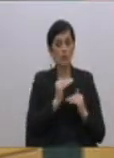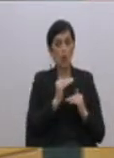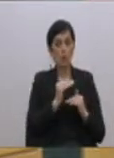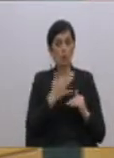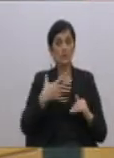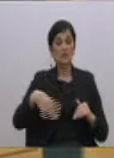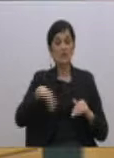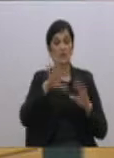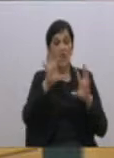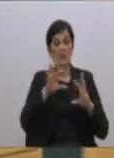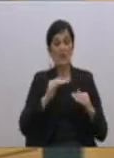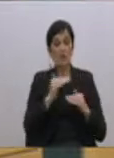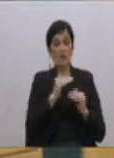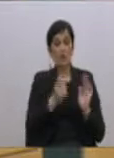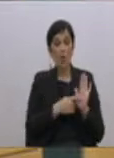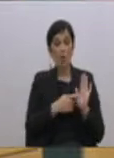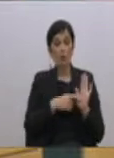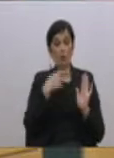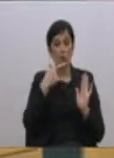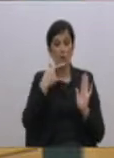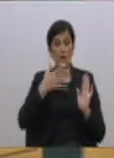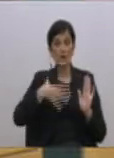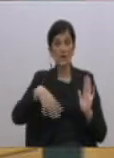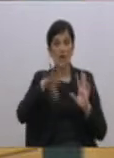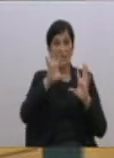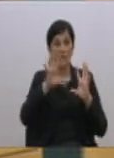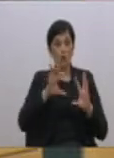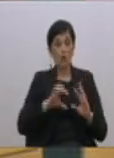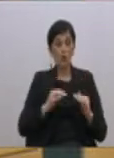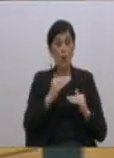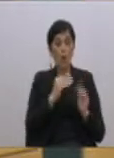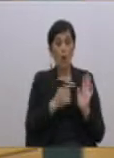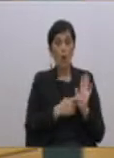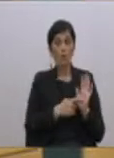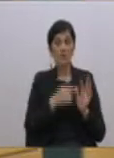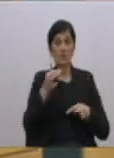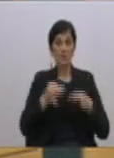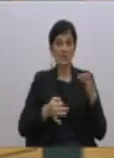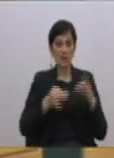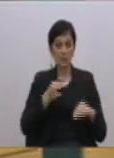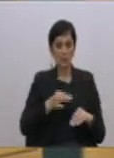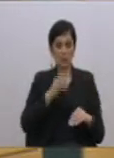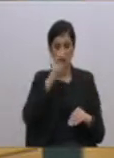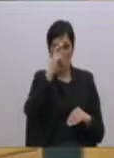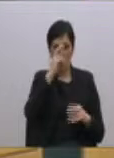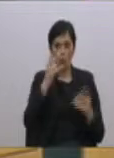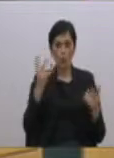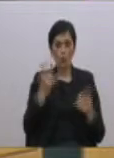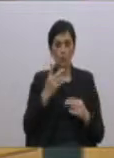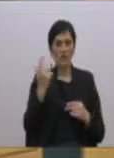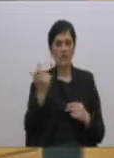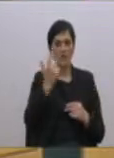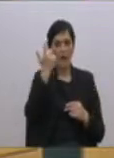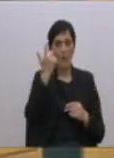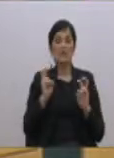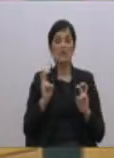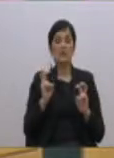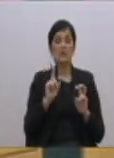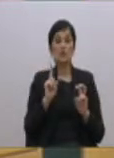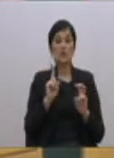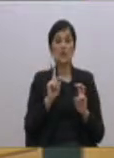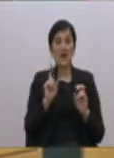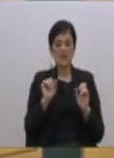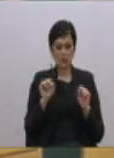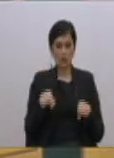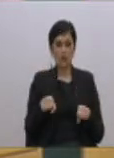საქართველოს კონსტიტუცია ამბობს, რომ საქართველოს კონსტიტუციის მიხედვით არის ეს, რომ სასამართლო ხელისუფლება დიახ უნდა იყოს დამოუკიდებელი. დამოუკიდებელი